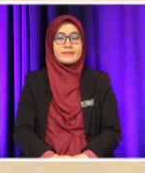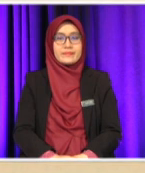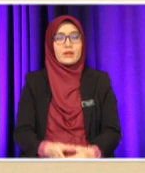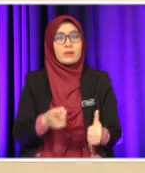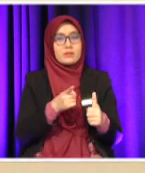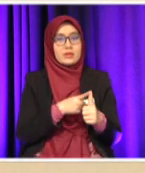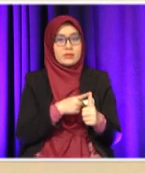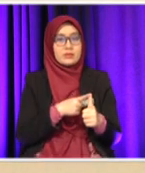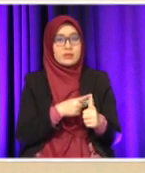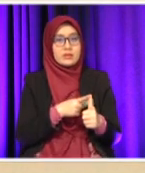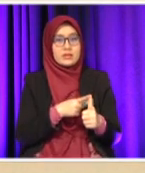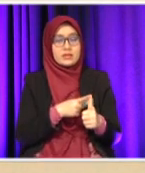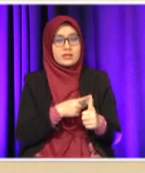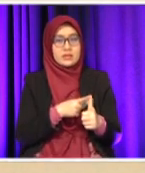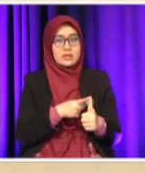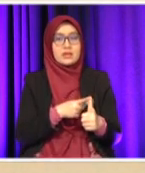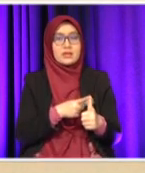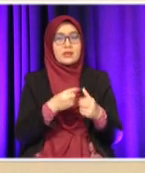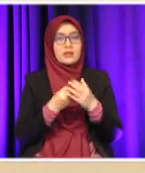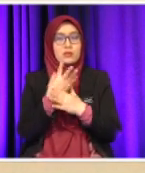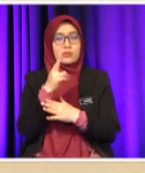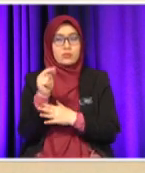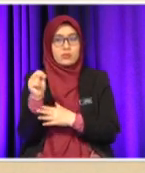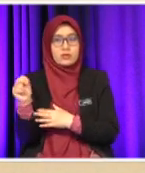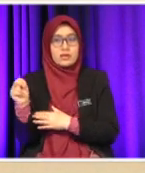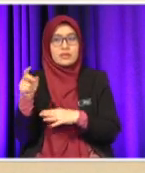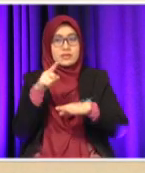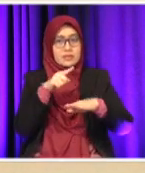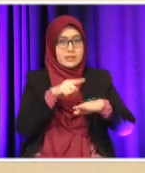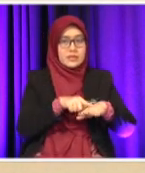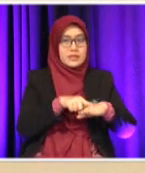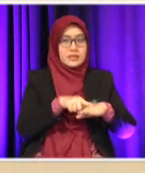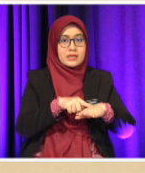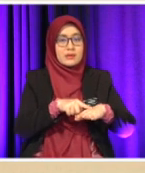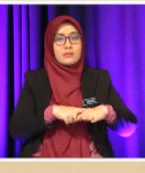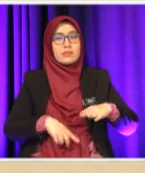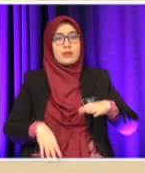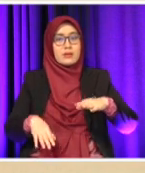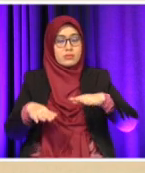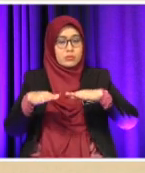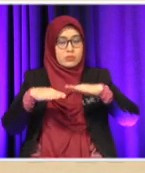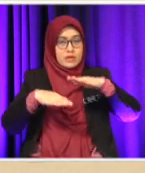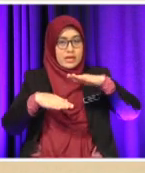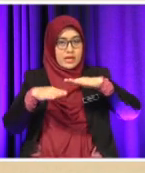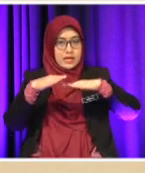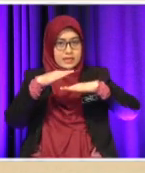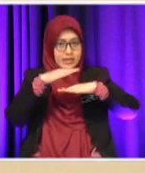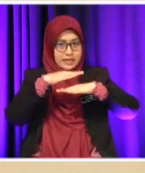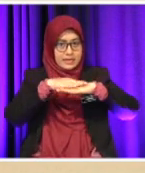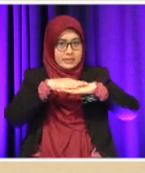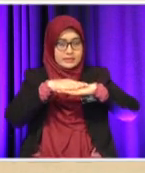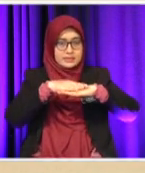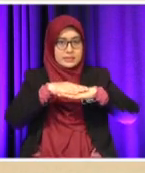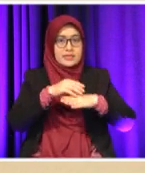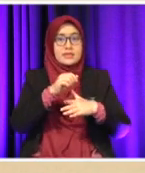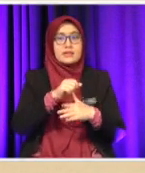di permukaan ataupun termuncul kita ada Teratai di